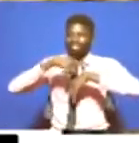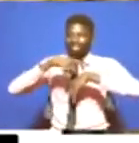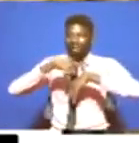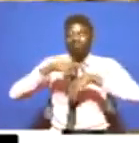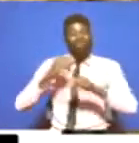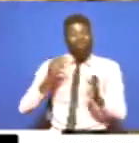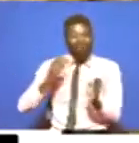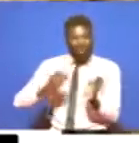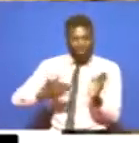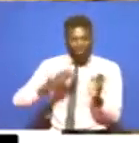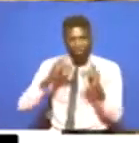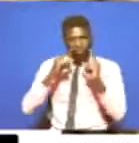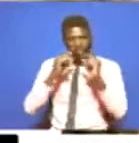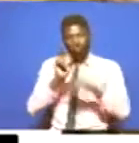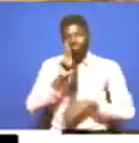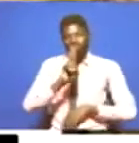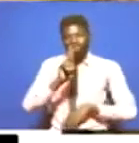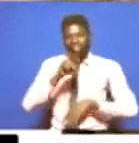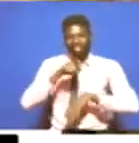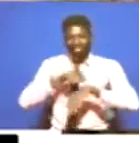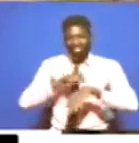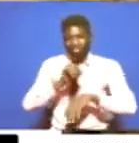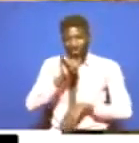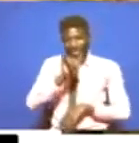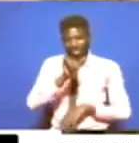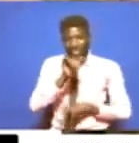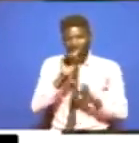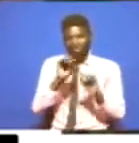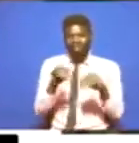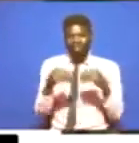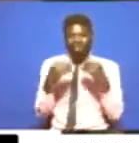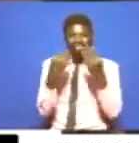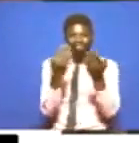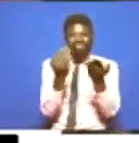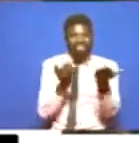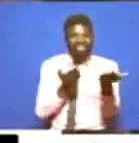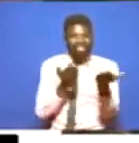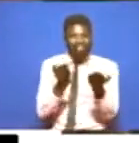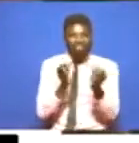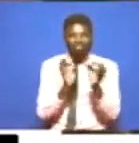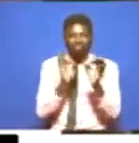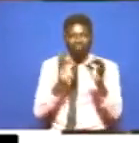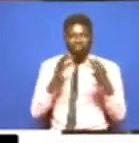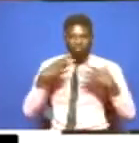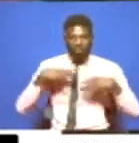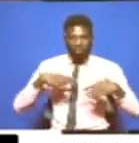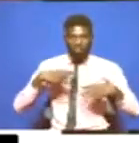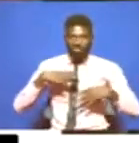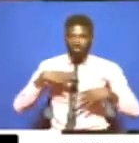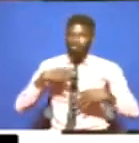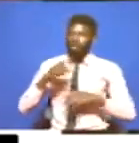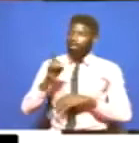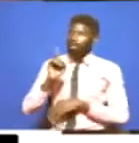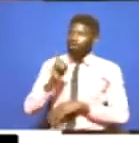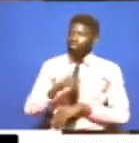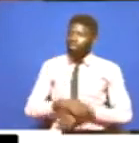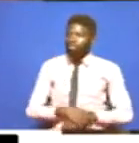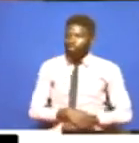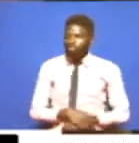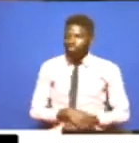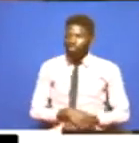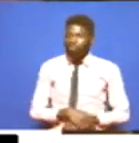fursa hiyo kuendelea kutoa huduma mseto kwa wakazi wa jiji. From a 360 angle, a